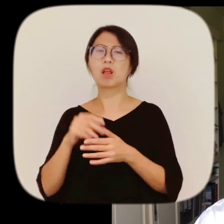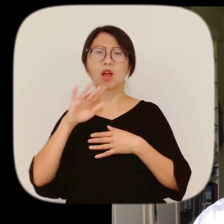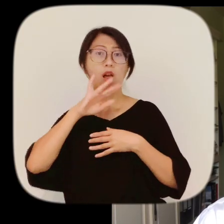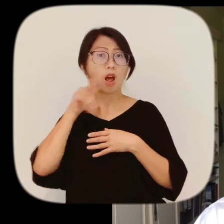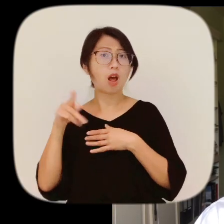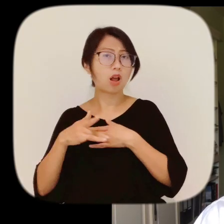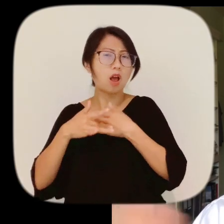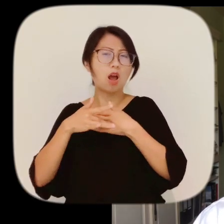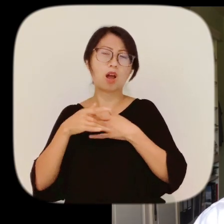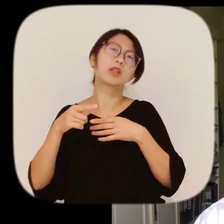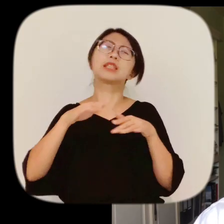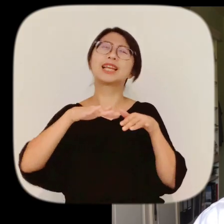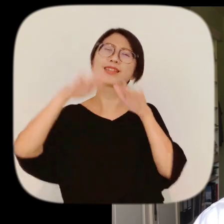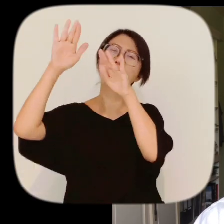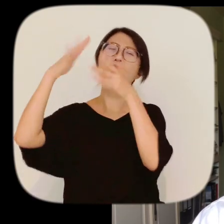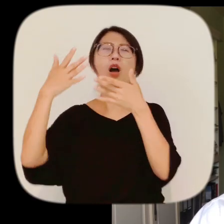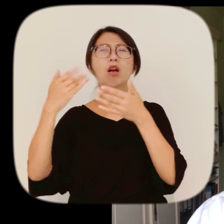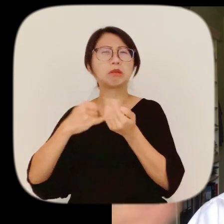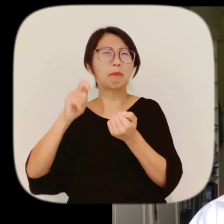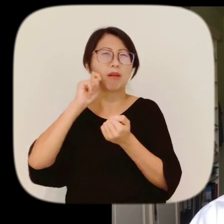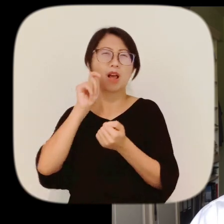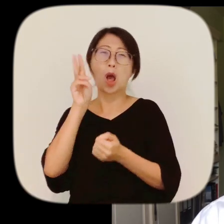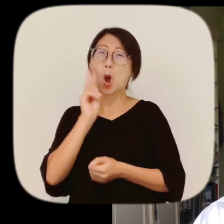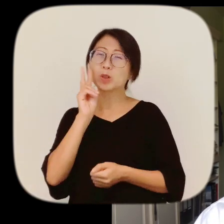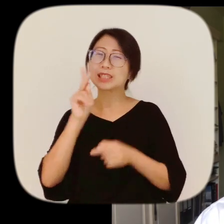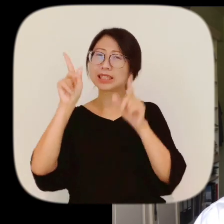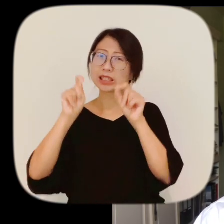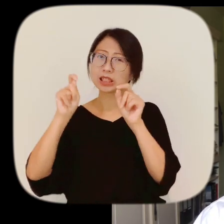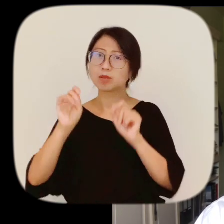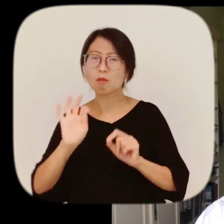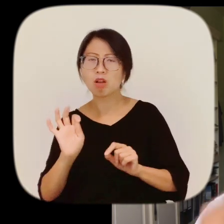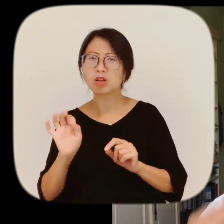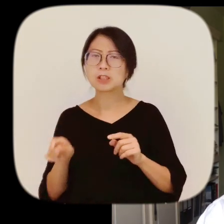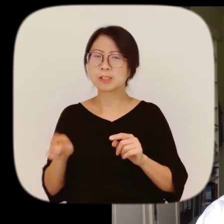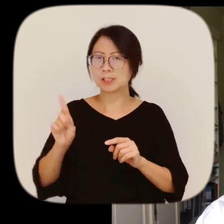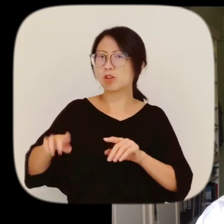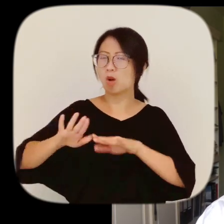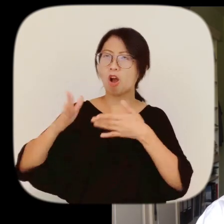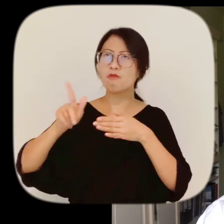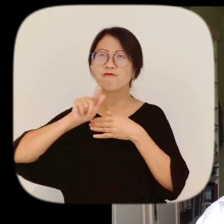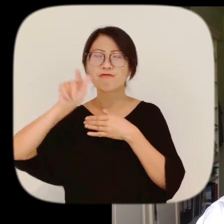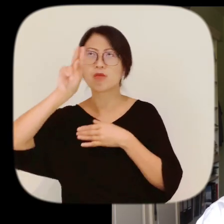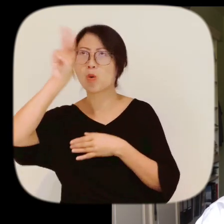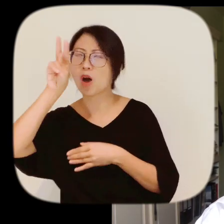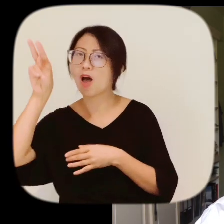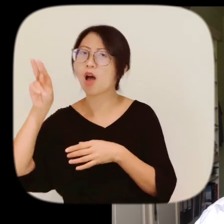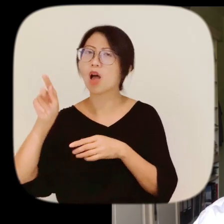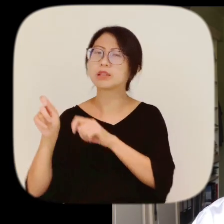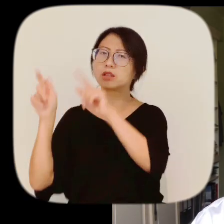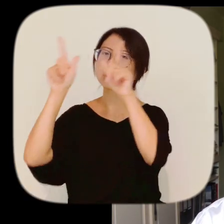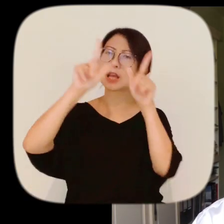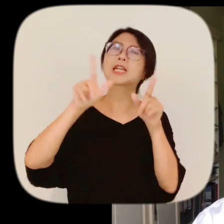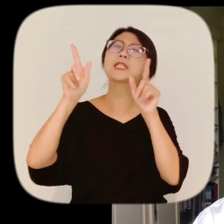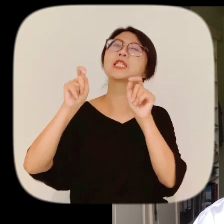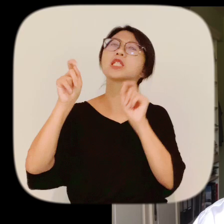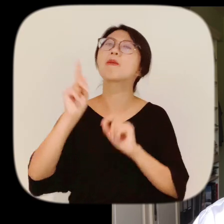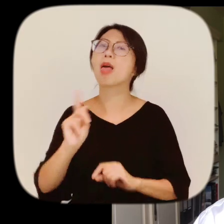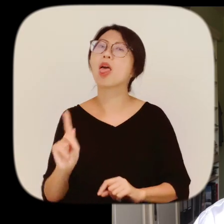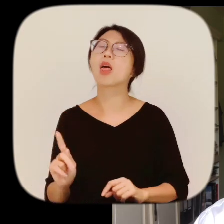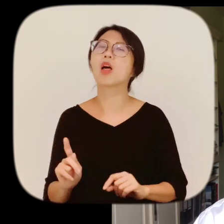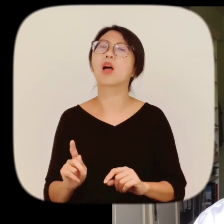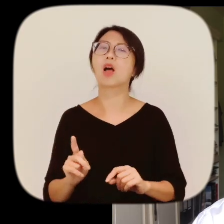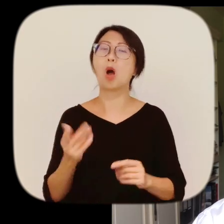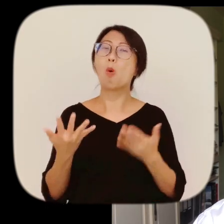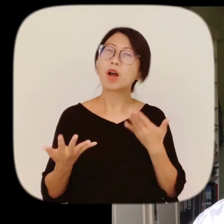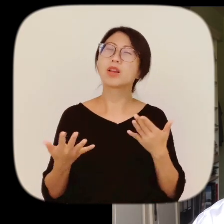点就是你觉得这么荒谬人生这么荒谬这么没有意义呢你就去寻找究竟怎样才可以令到你觉得